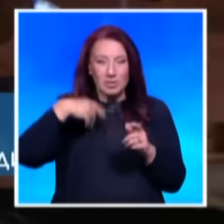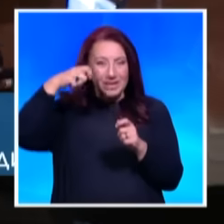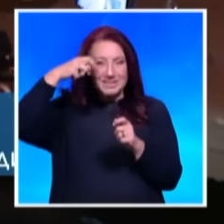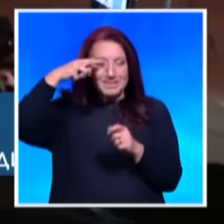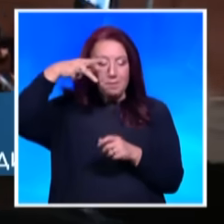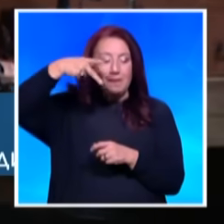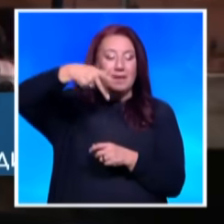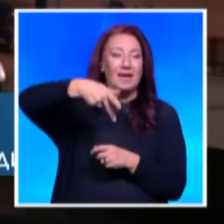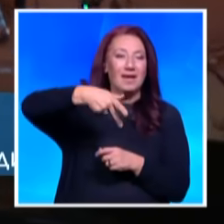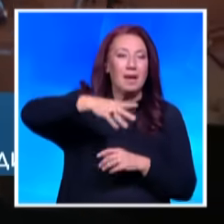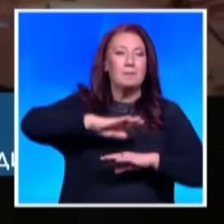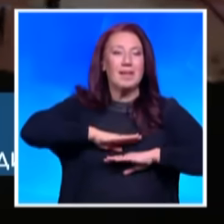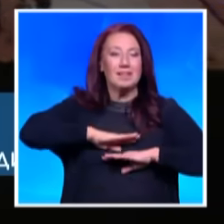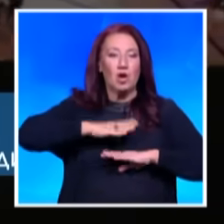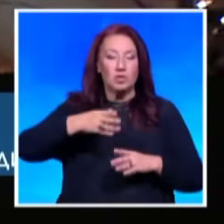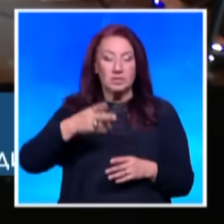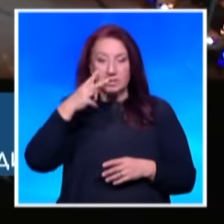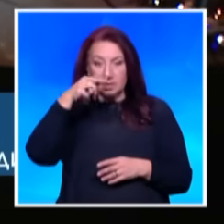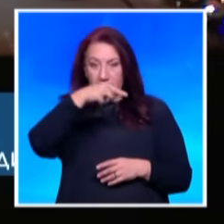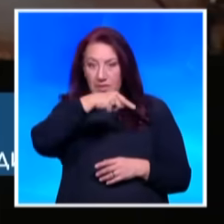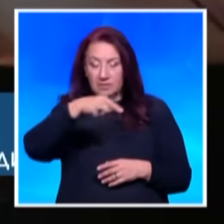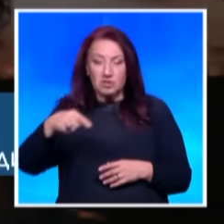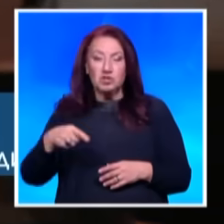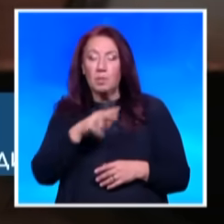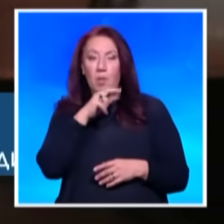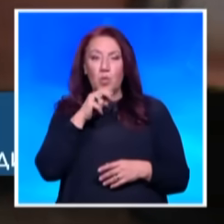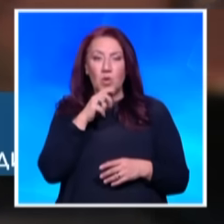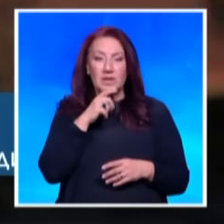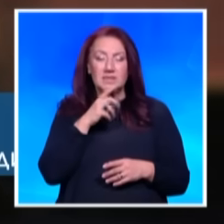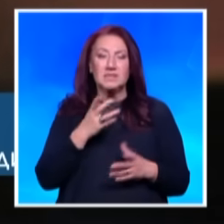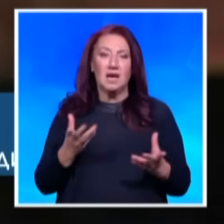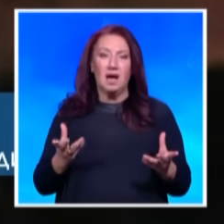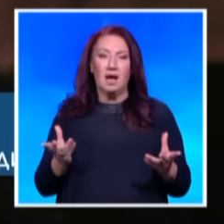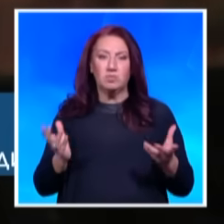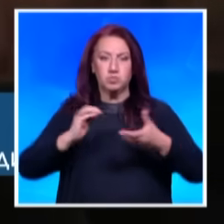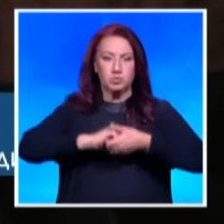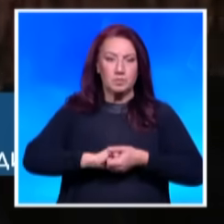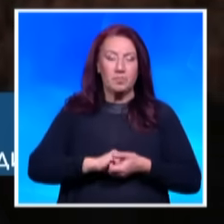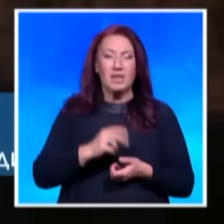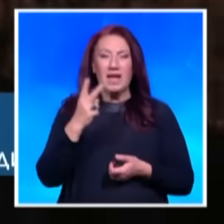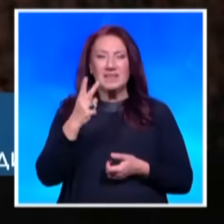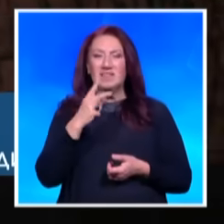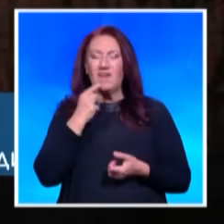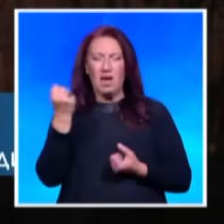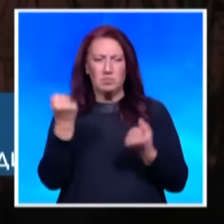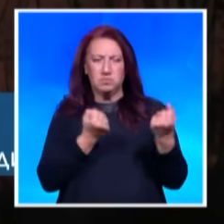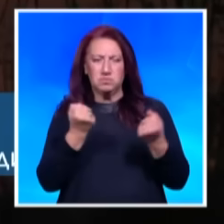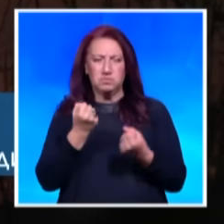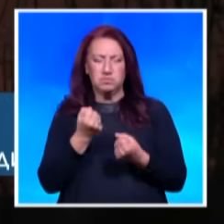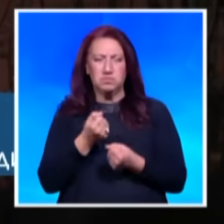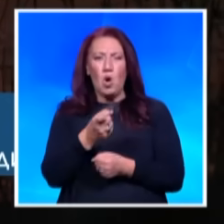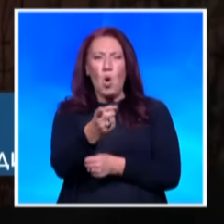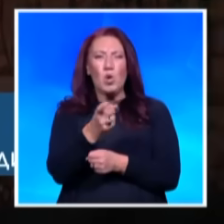точка. Видяхме как всъщност полицията се прегрупира и двете оръдия безпрецедентно изтласкаха протестиращите. А